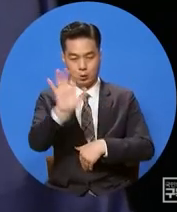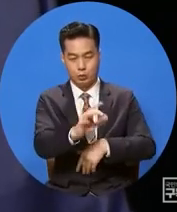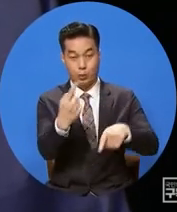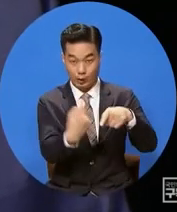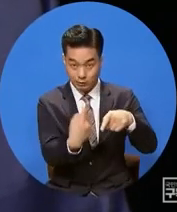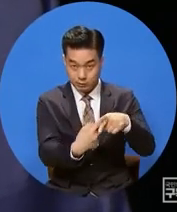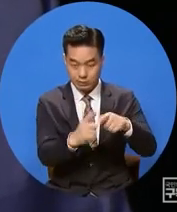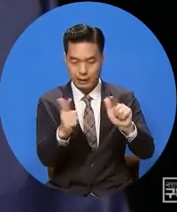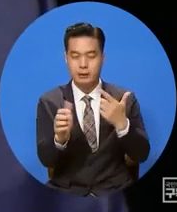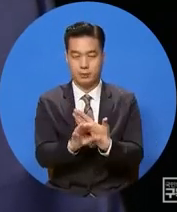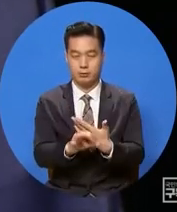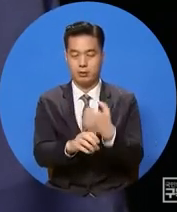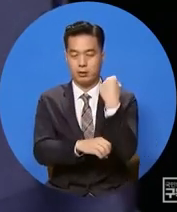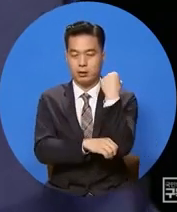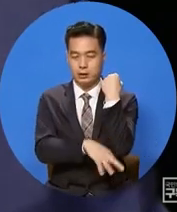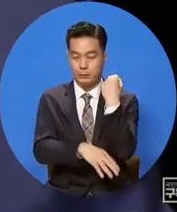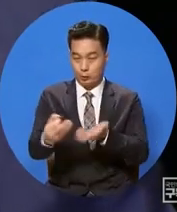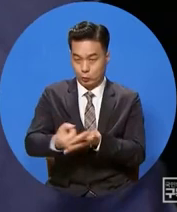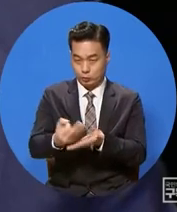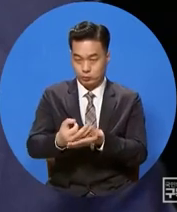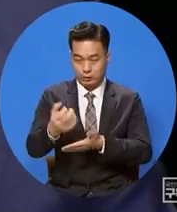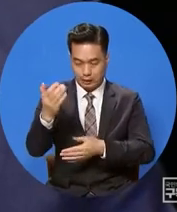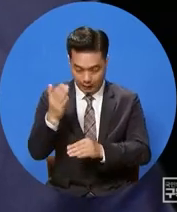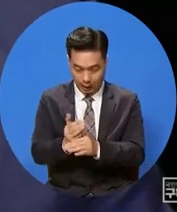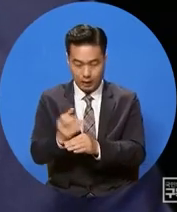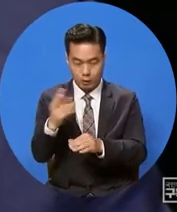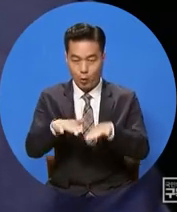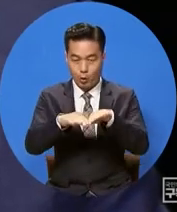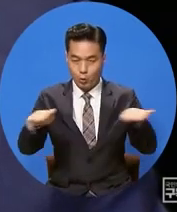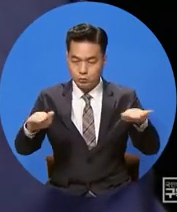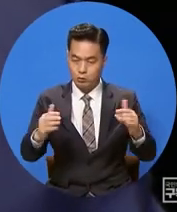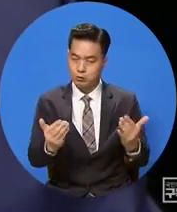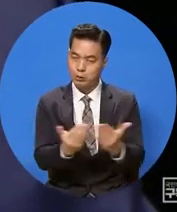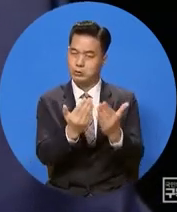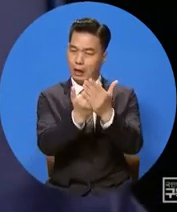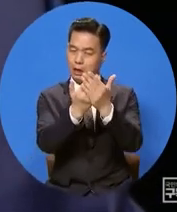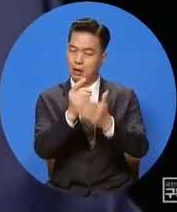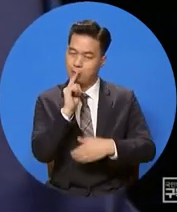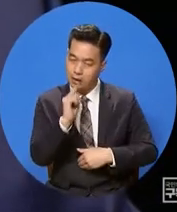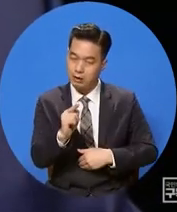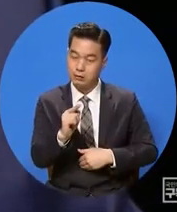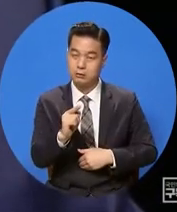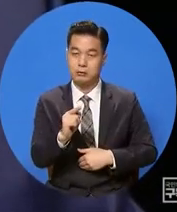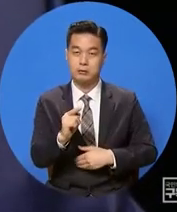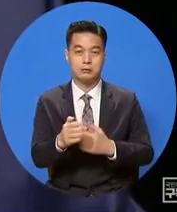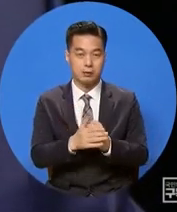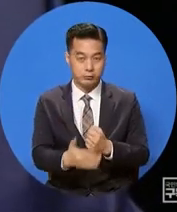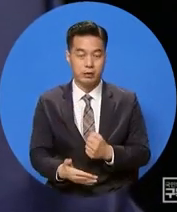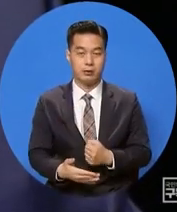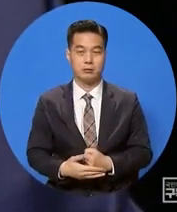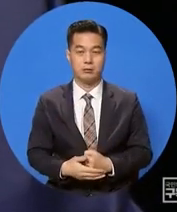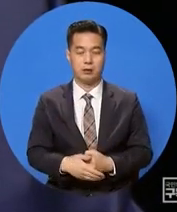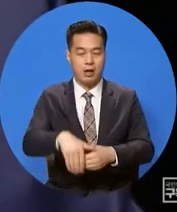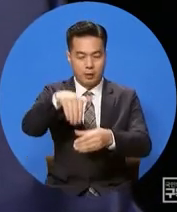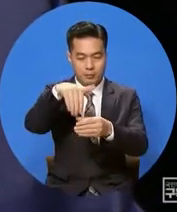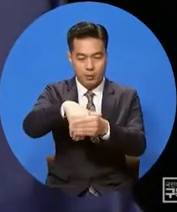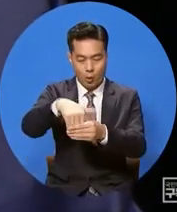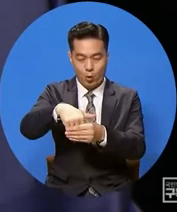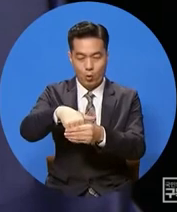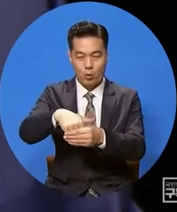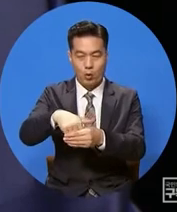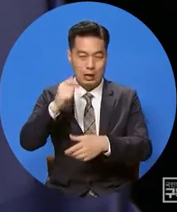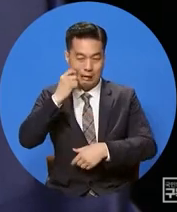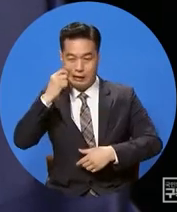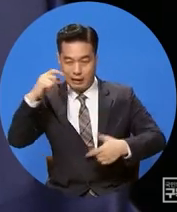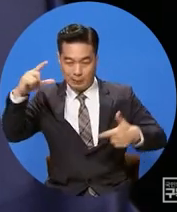뭐 기본소득 하다가는 갑자기 또 공정성장 얘기도 나오고 해서 그냥 표를 얻는데